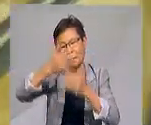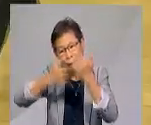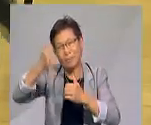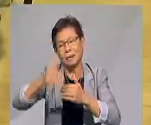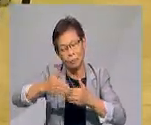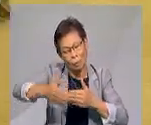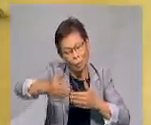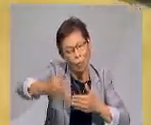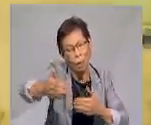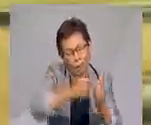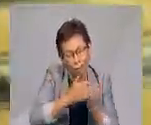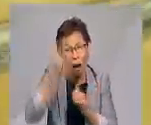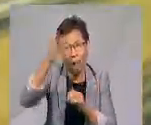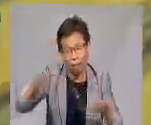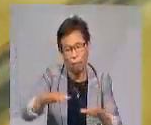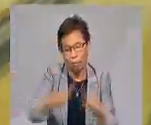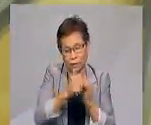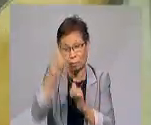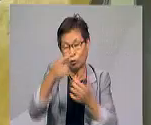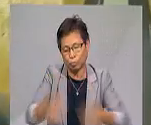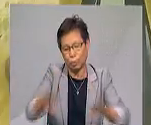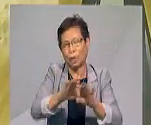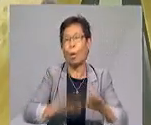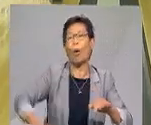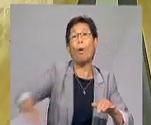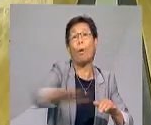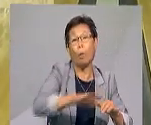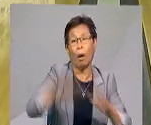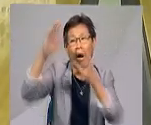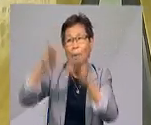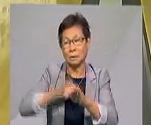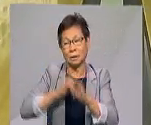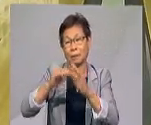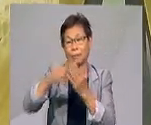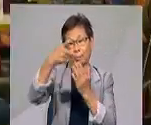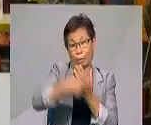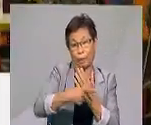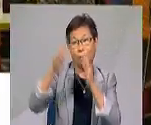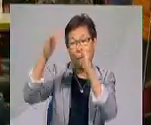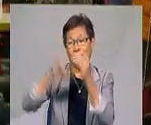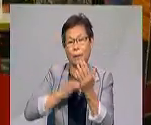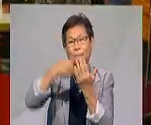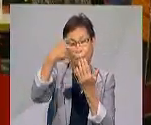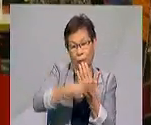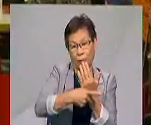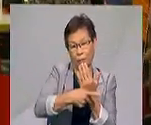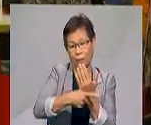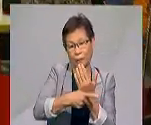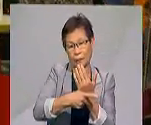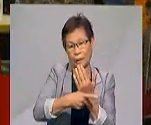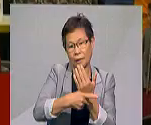boleh laksanakan bersama untuk kepentingan semua. Harapan saya supaya program ini memberikan